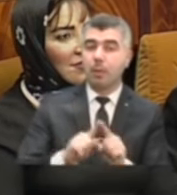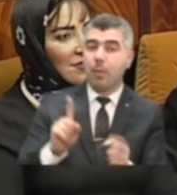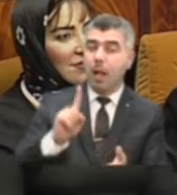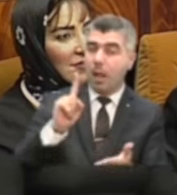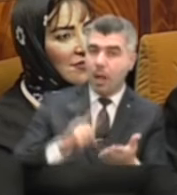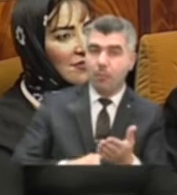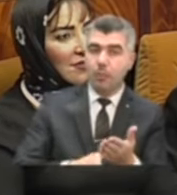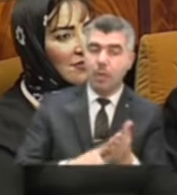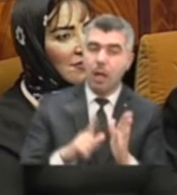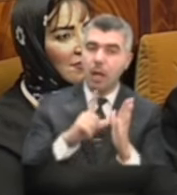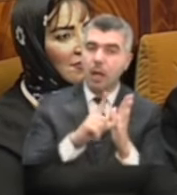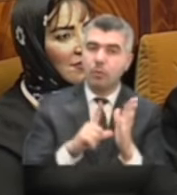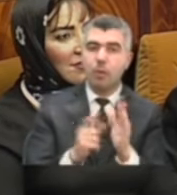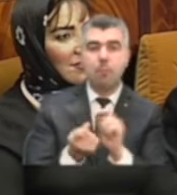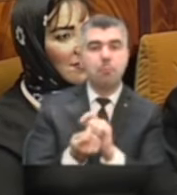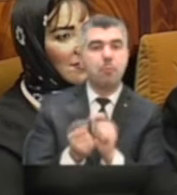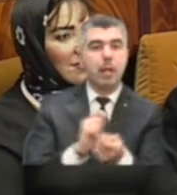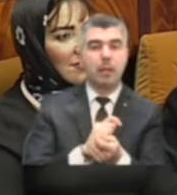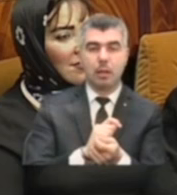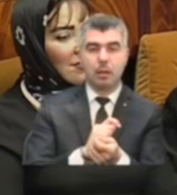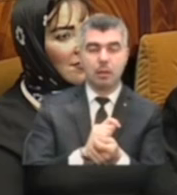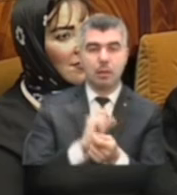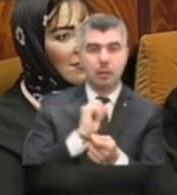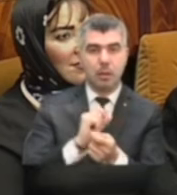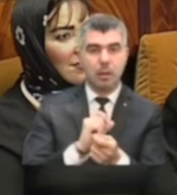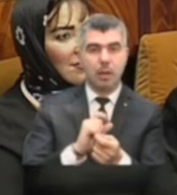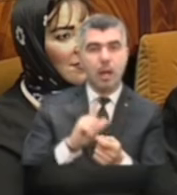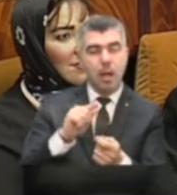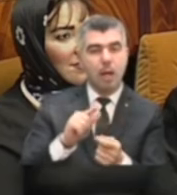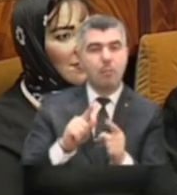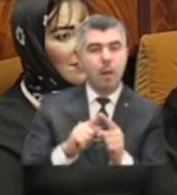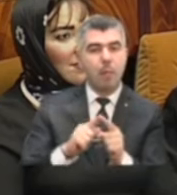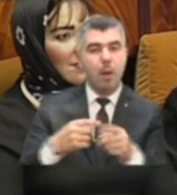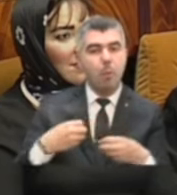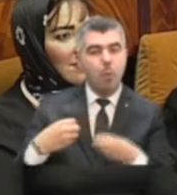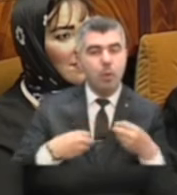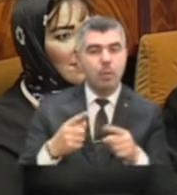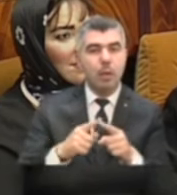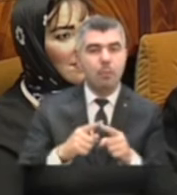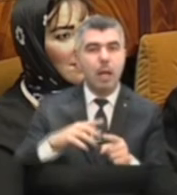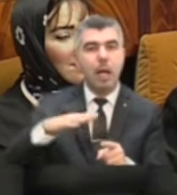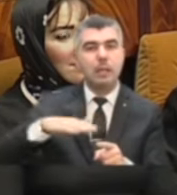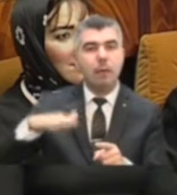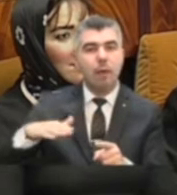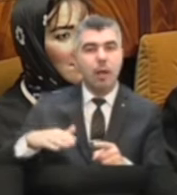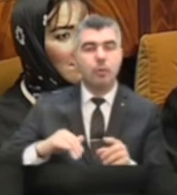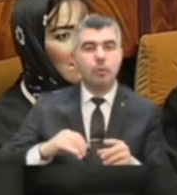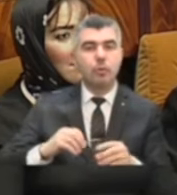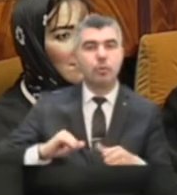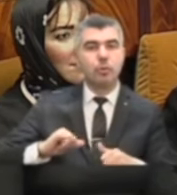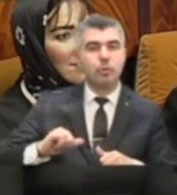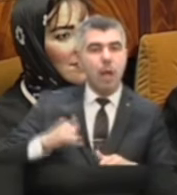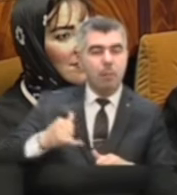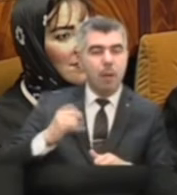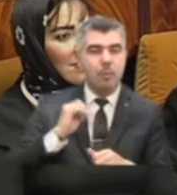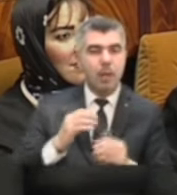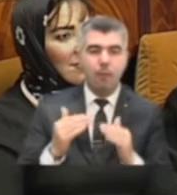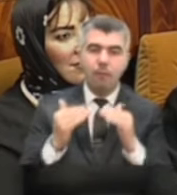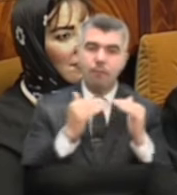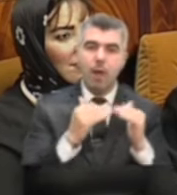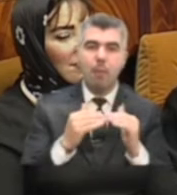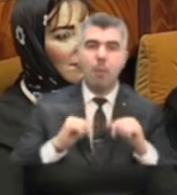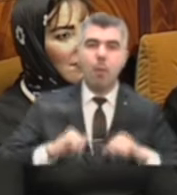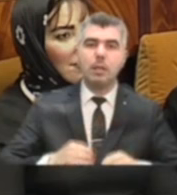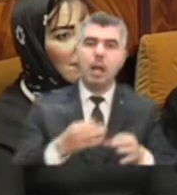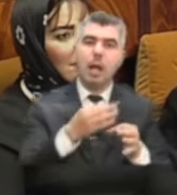من تحسين القانون، ولابد أن عندكم مديرية ديال الطفولة والشباب اللي خصها تتبع بتنسيق مع وزارة العدل،